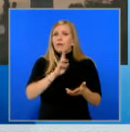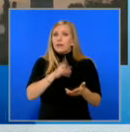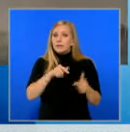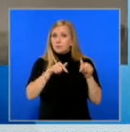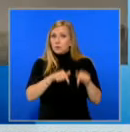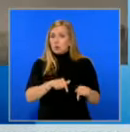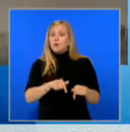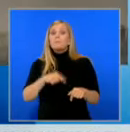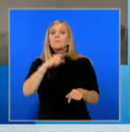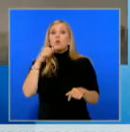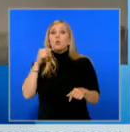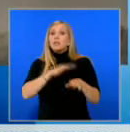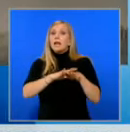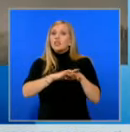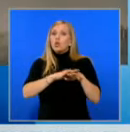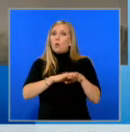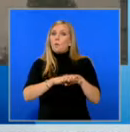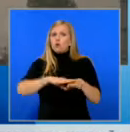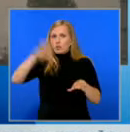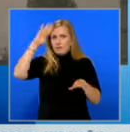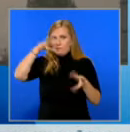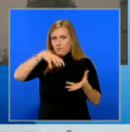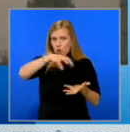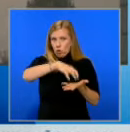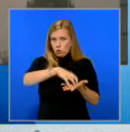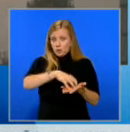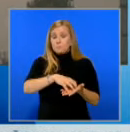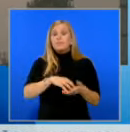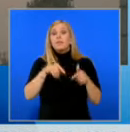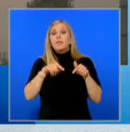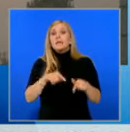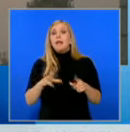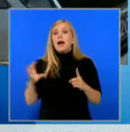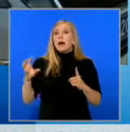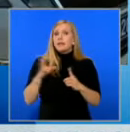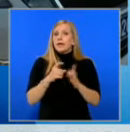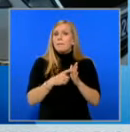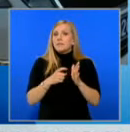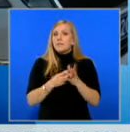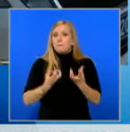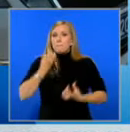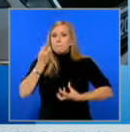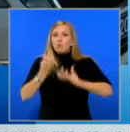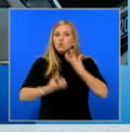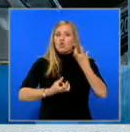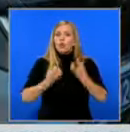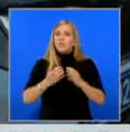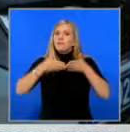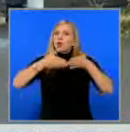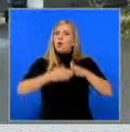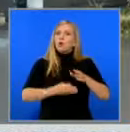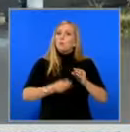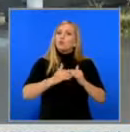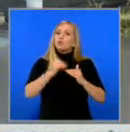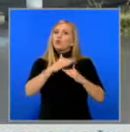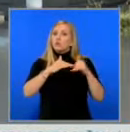черноморски флот от украинското военно разузнаване съобщиха че атаката е предизвикала пожар в корабостроителен завод